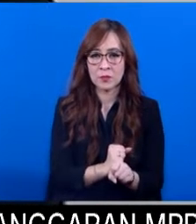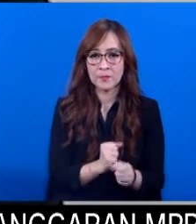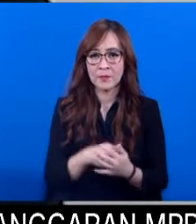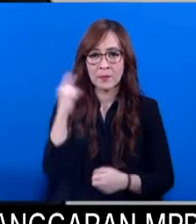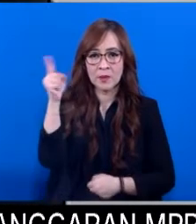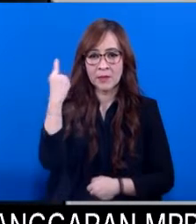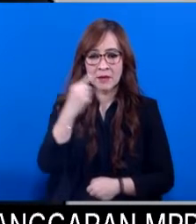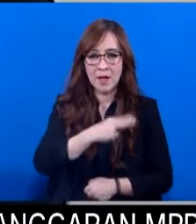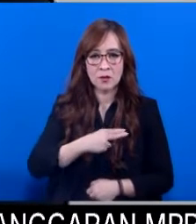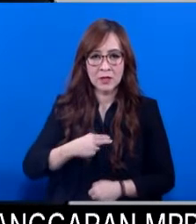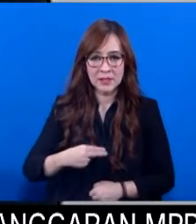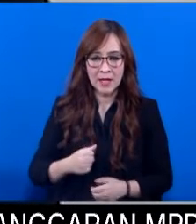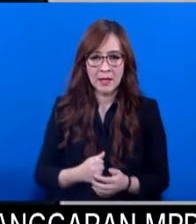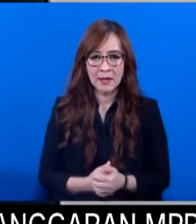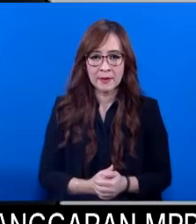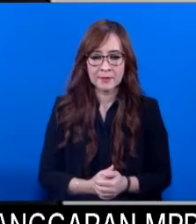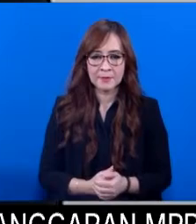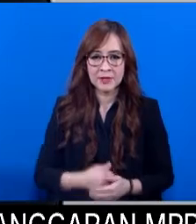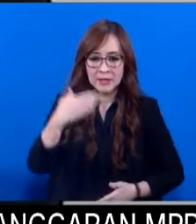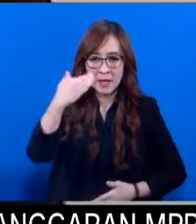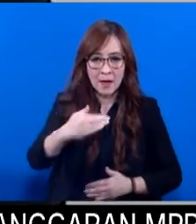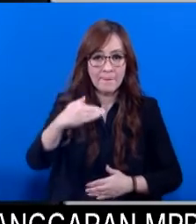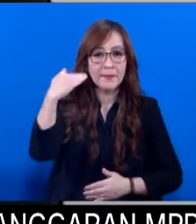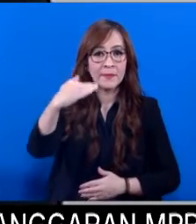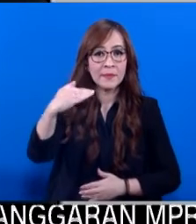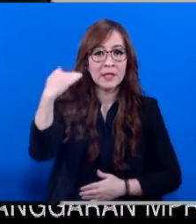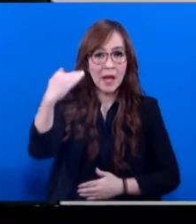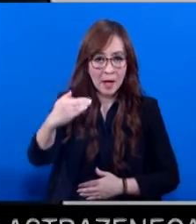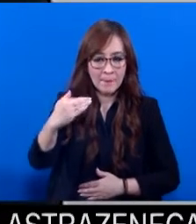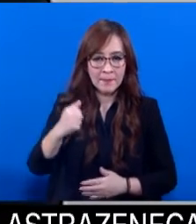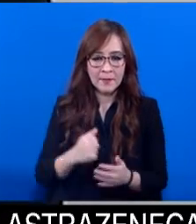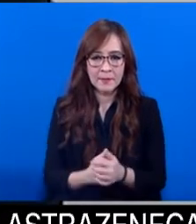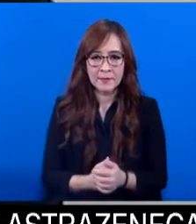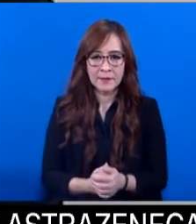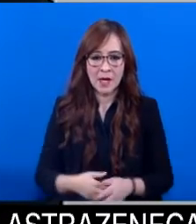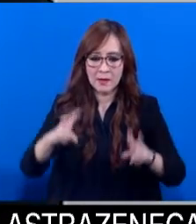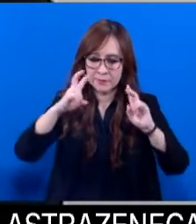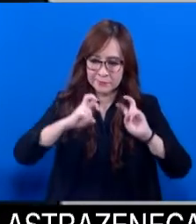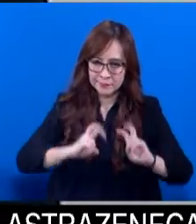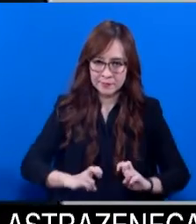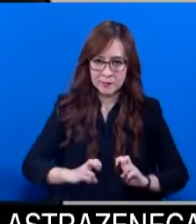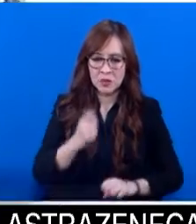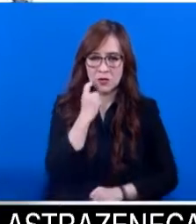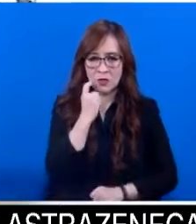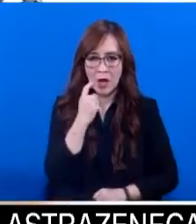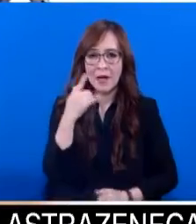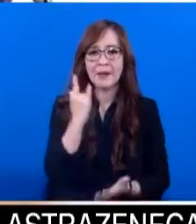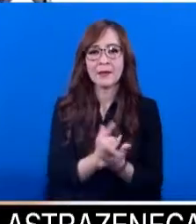pemerintah Indonesia juga secara berkala kan akan melakukan review terhadap kebijakan